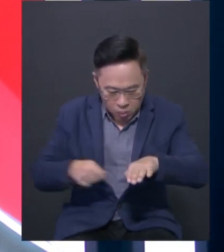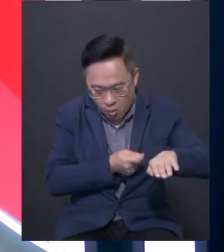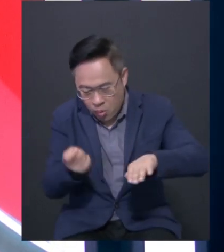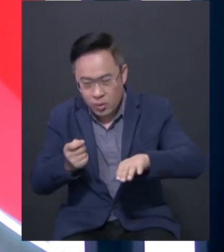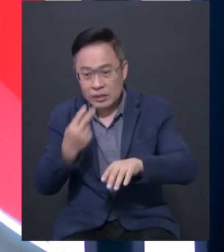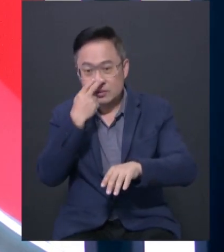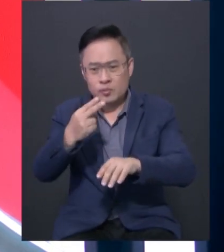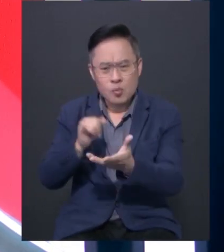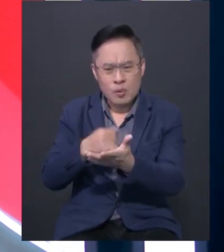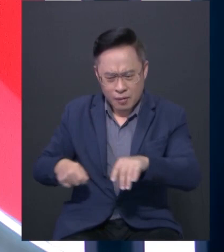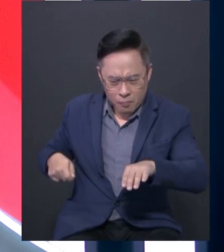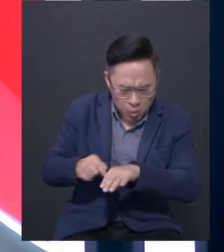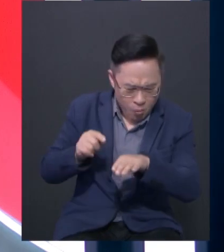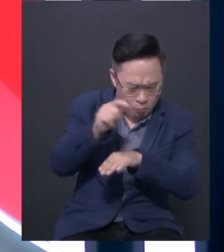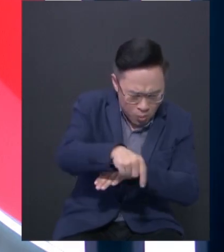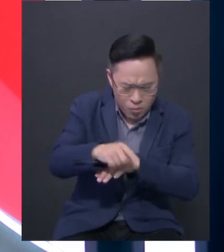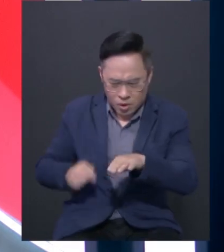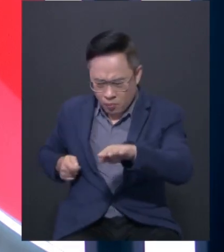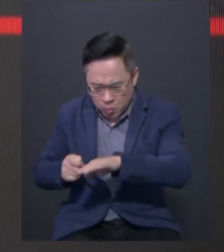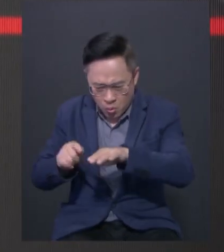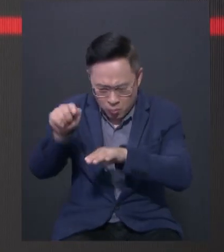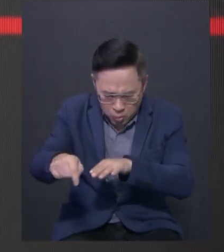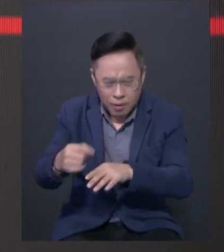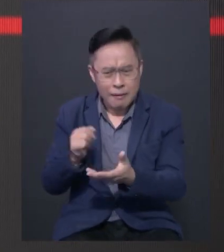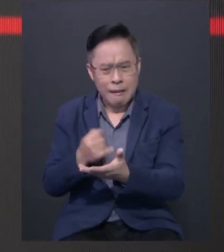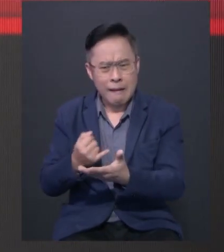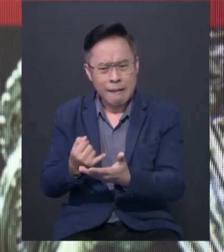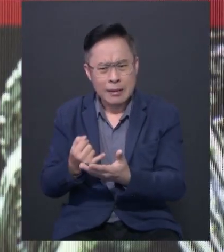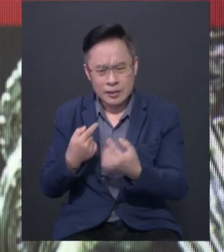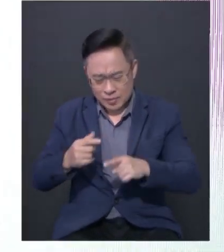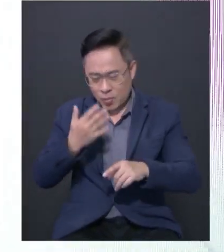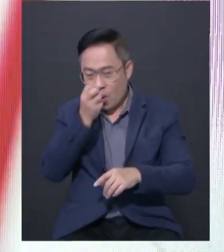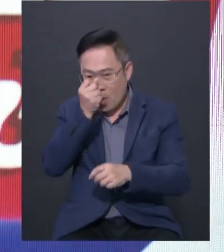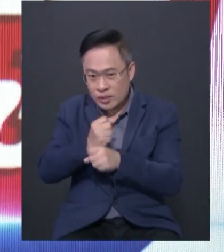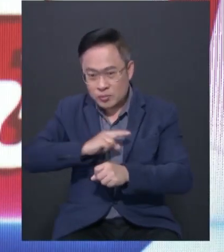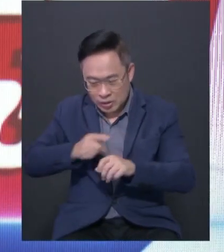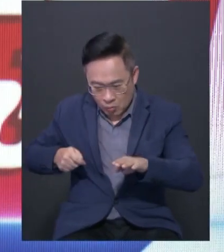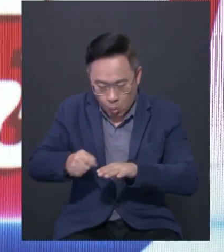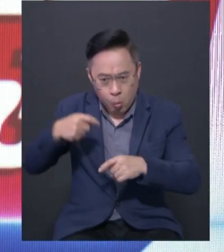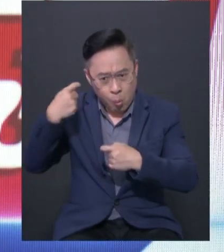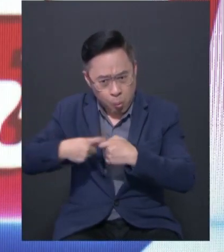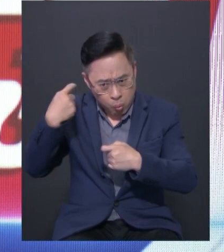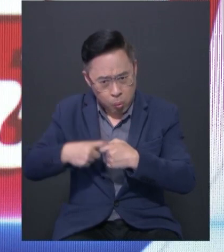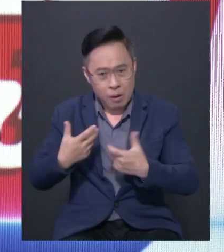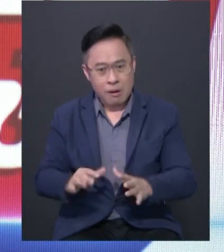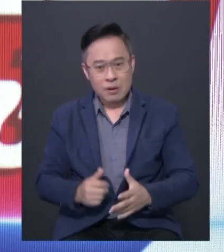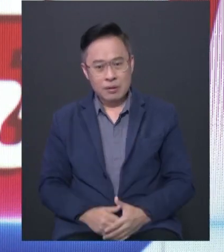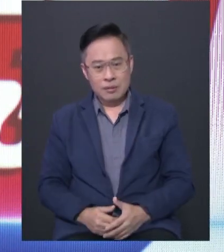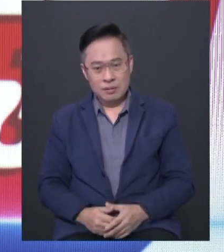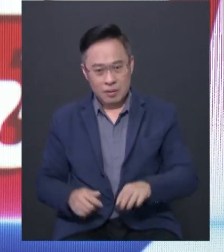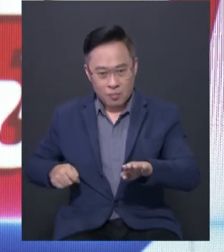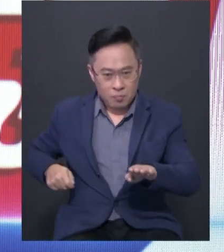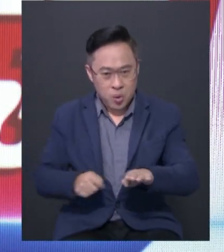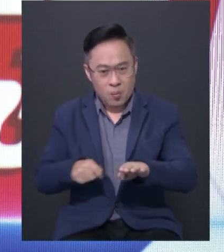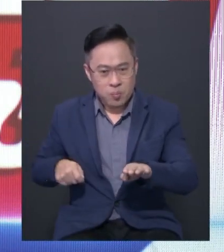เราดูเขาถ่ายซะ ไม่ยากไม่ง่ายนะเนี่ย ผมก็เคยไปสัมภาษณ์น้องมิ้งสระบุรีเขาก็เลยท้าผมเล่น1เฟรม เป็นไงคะ ผมแทงไป2ทีรู้สึก